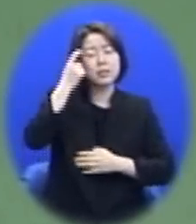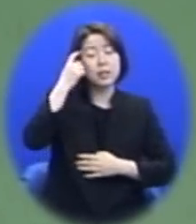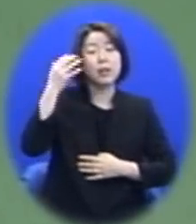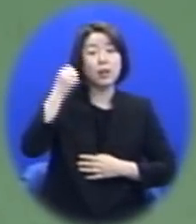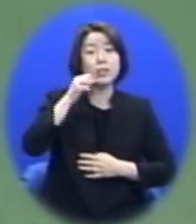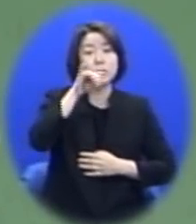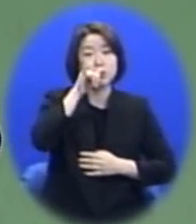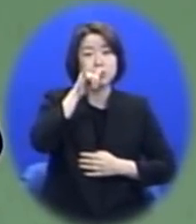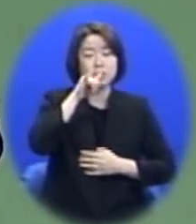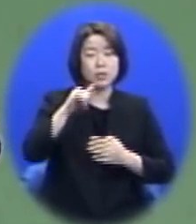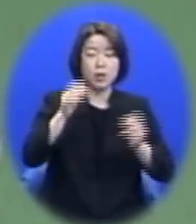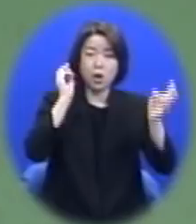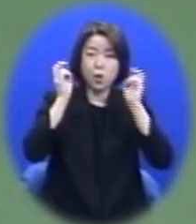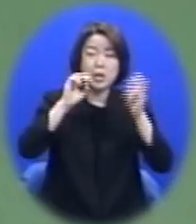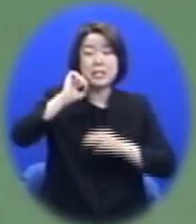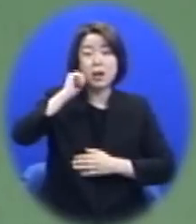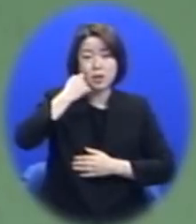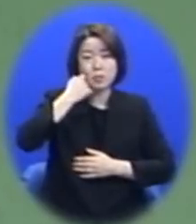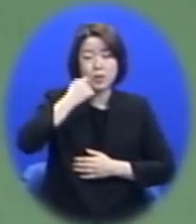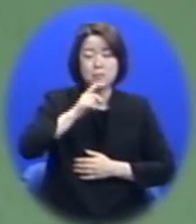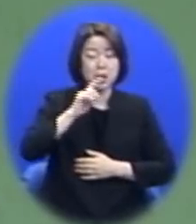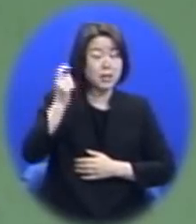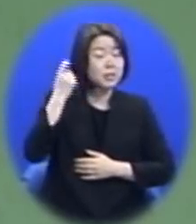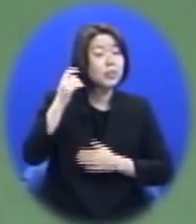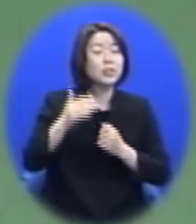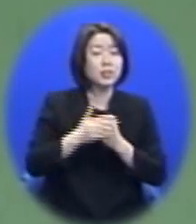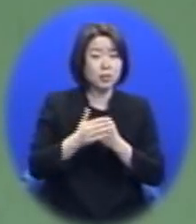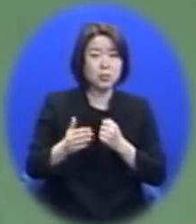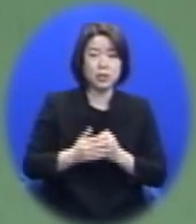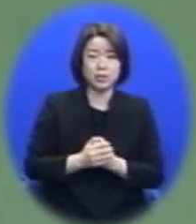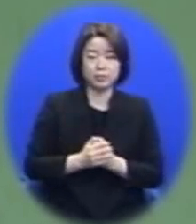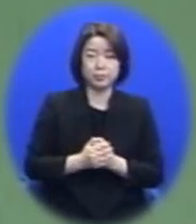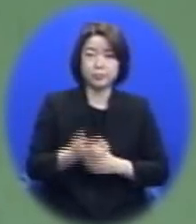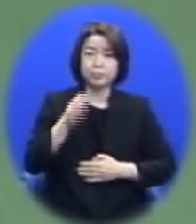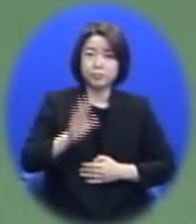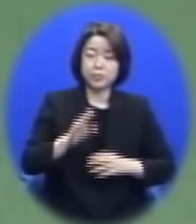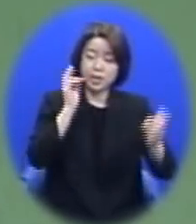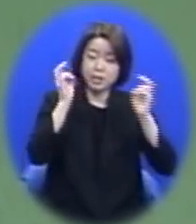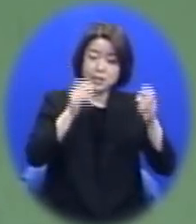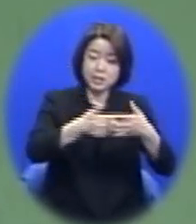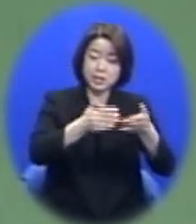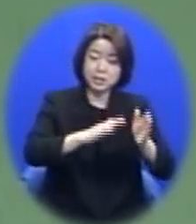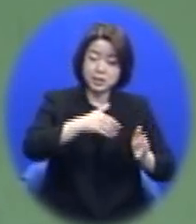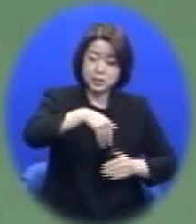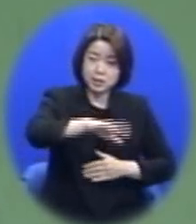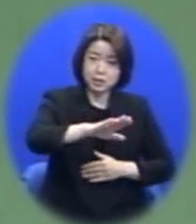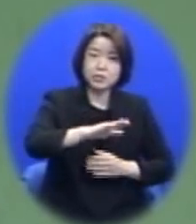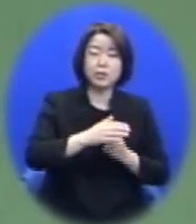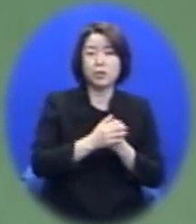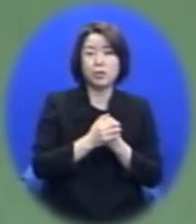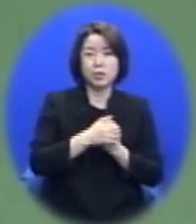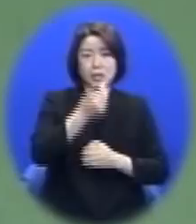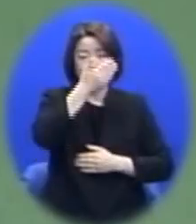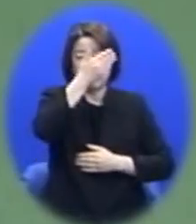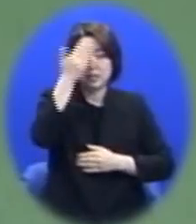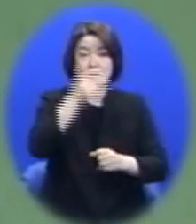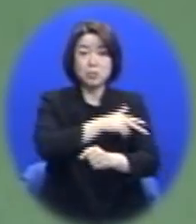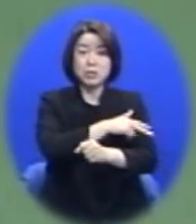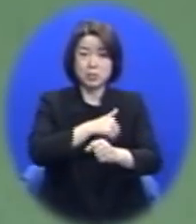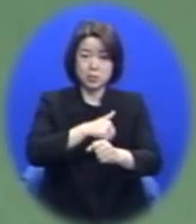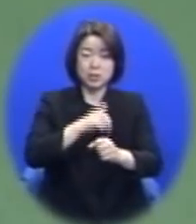들었어요. 회사가 어렵다는 이야기를 들었기 때문에. 그런데 사장실에 가서 만난 그 젊은